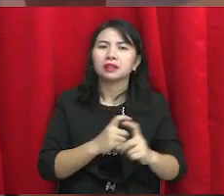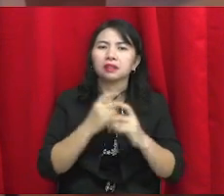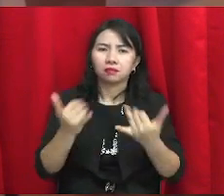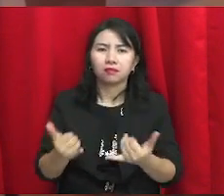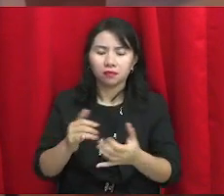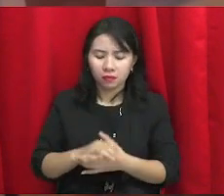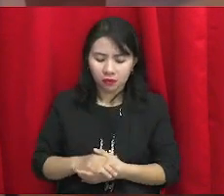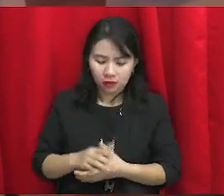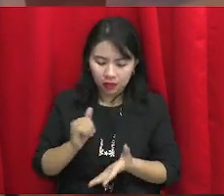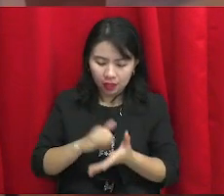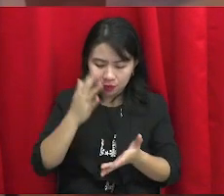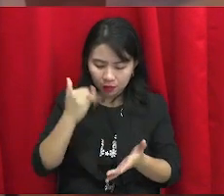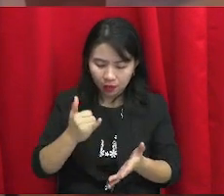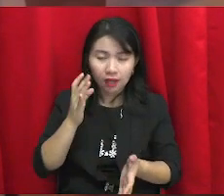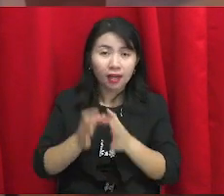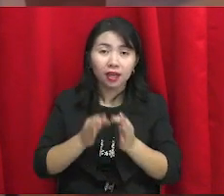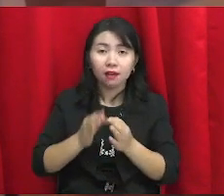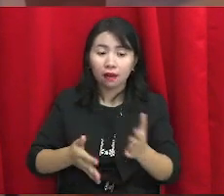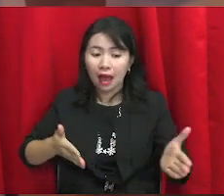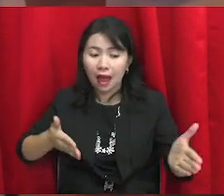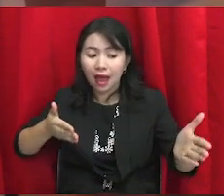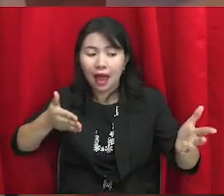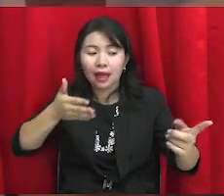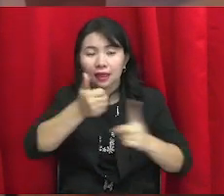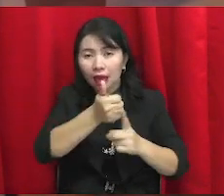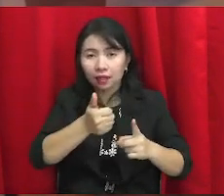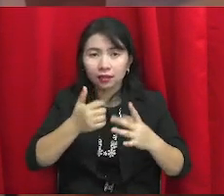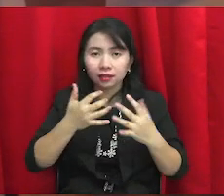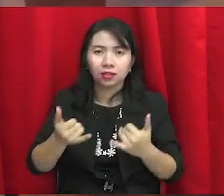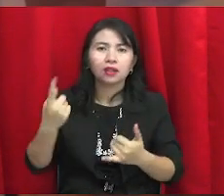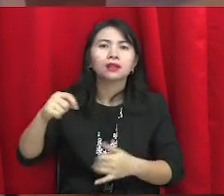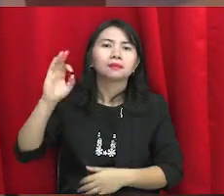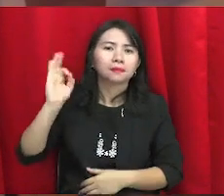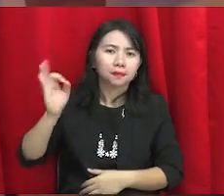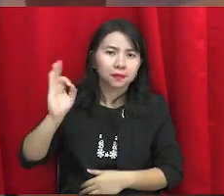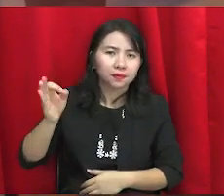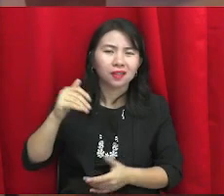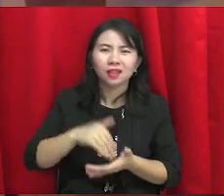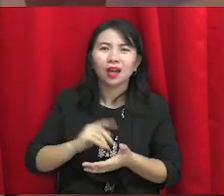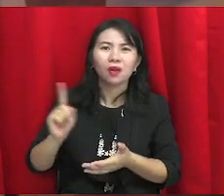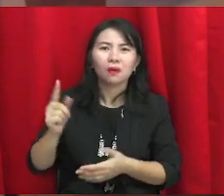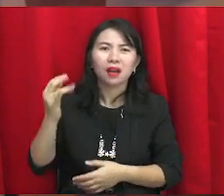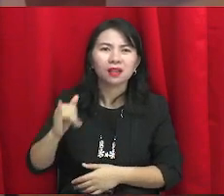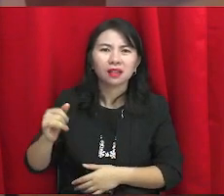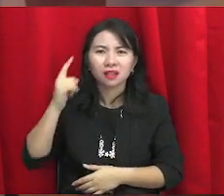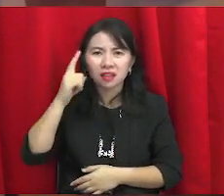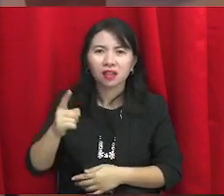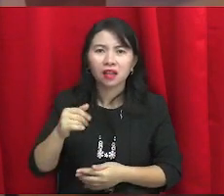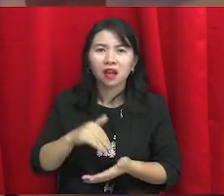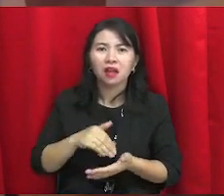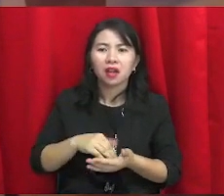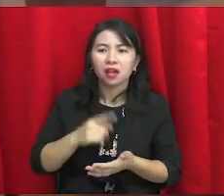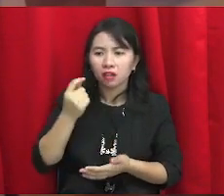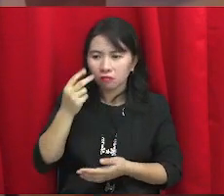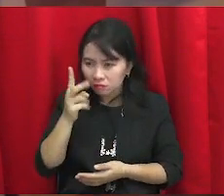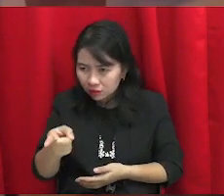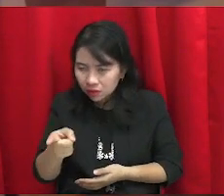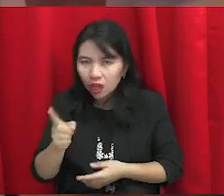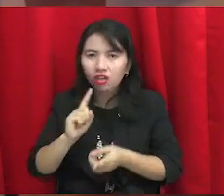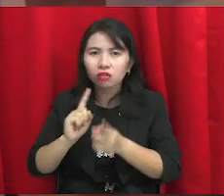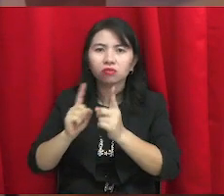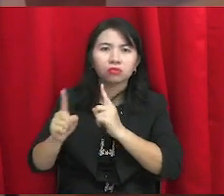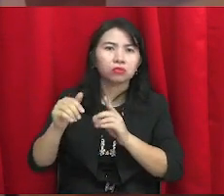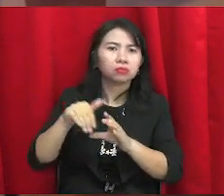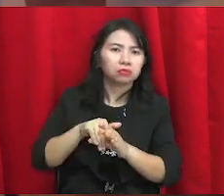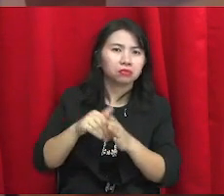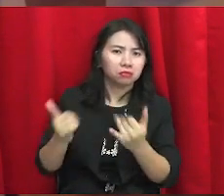yan. Kaya pagka medyo nasasagasahan na sila sa preaching, ang buong akala nila, sila ang pinapatamaan. Mira, di